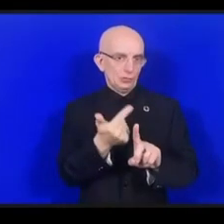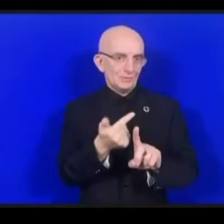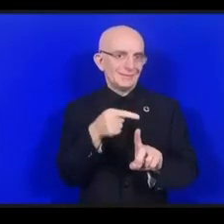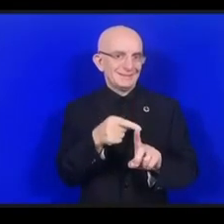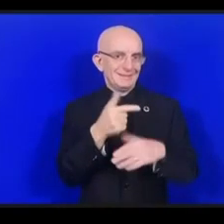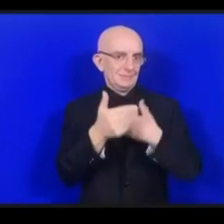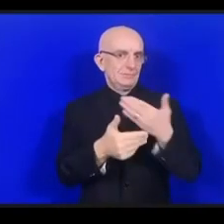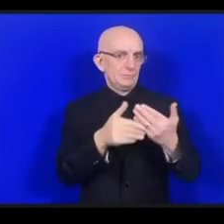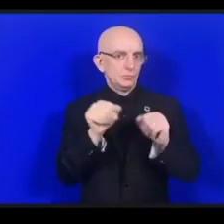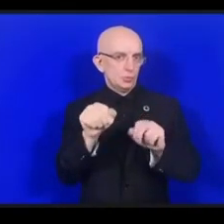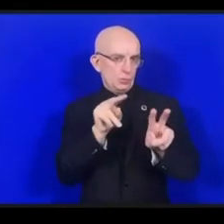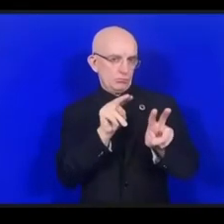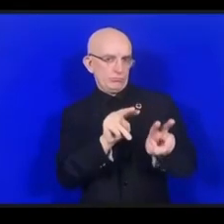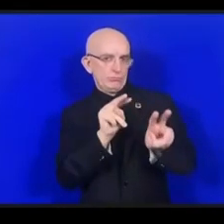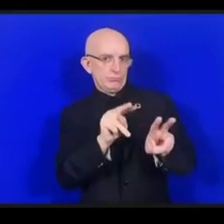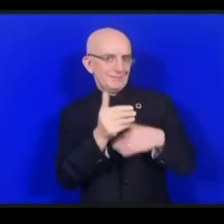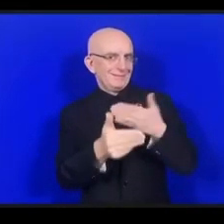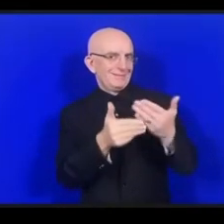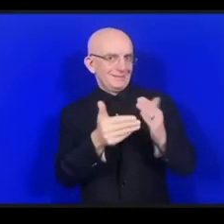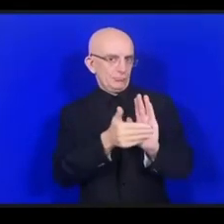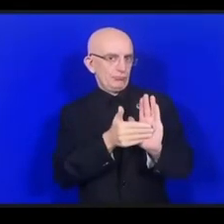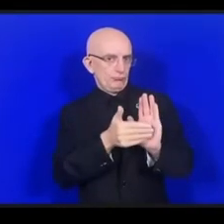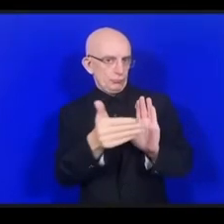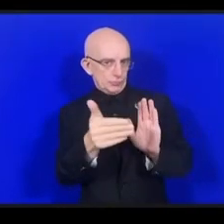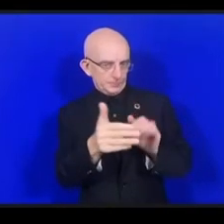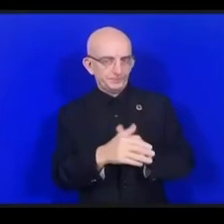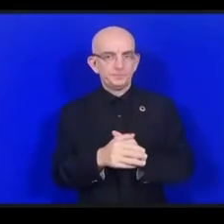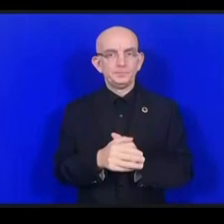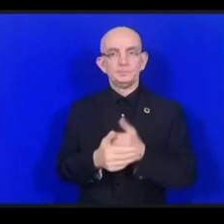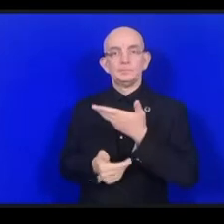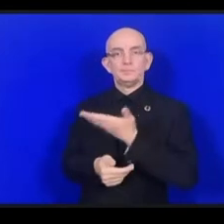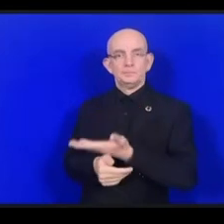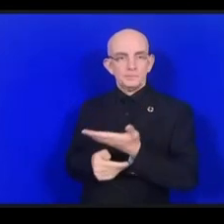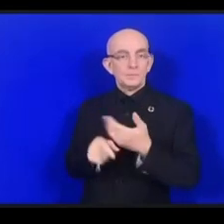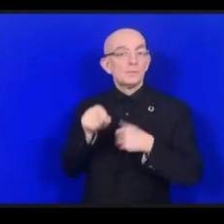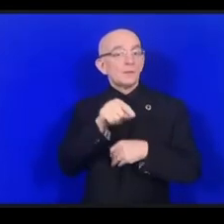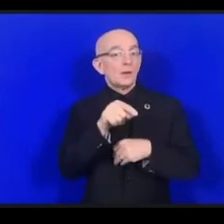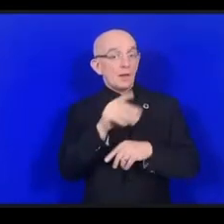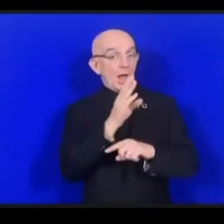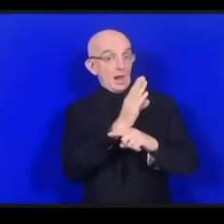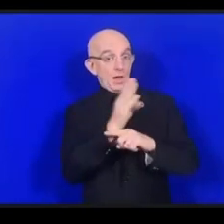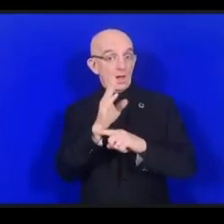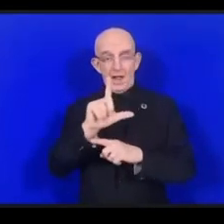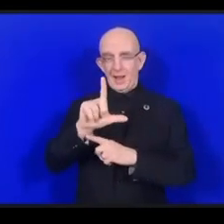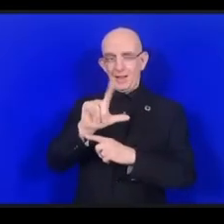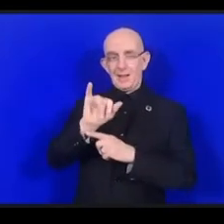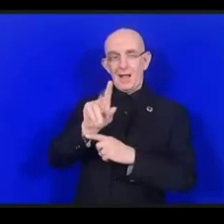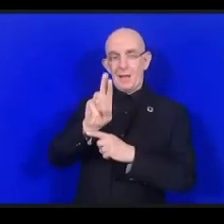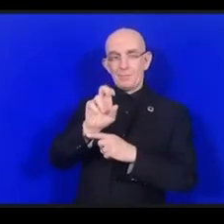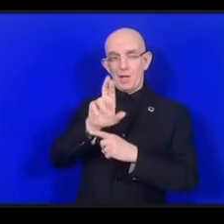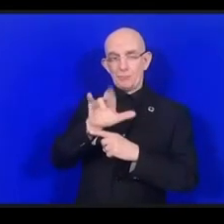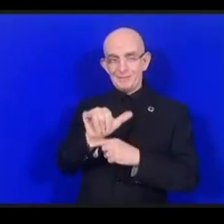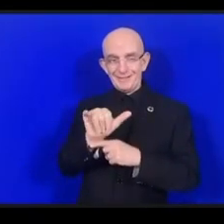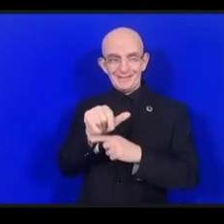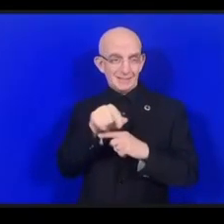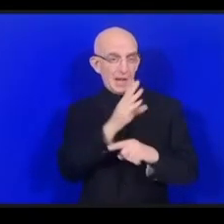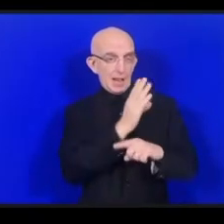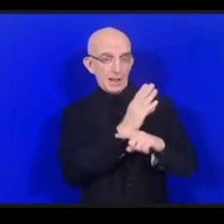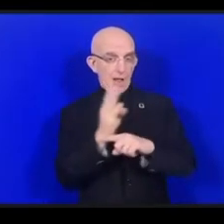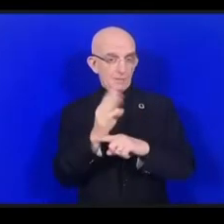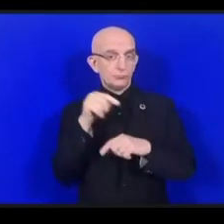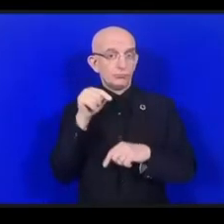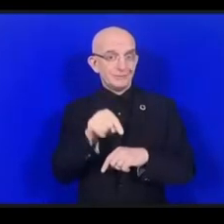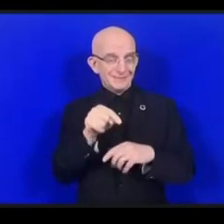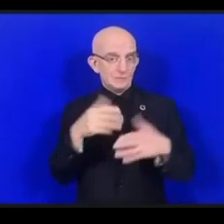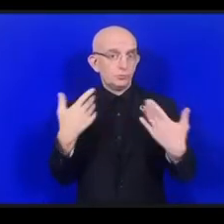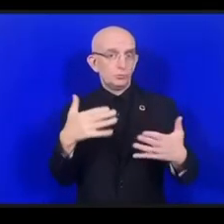非常积极的参与我们的活动。我们专门有一个图书馆的 一个动态联盟，